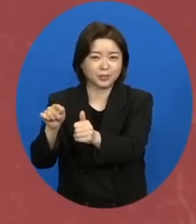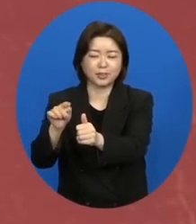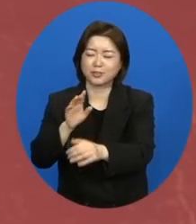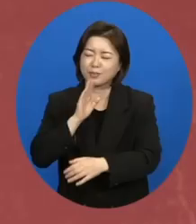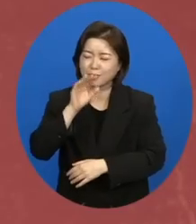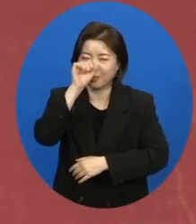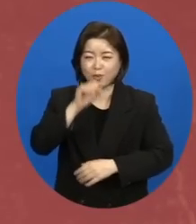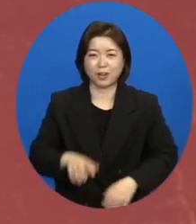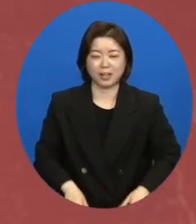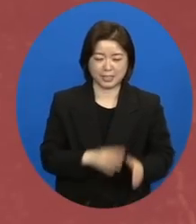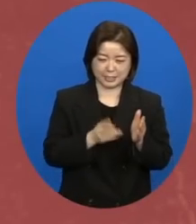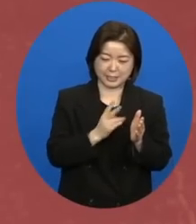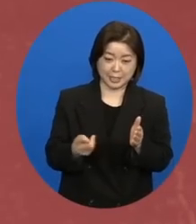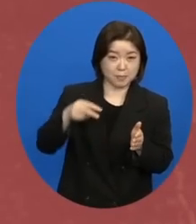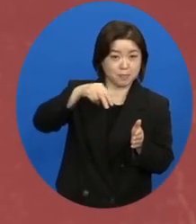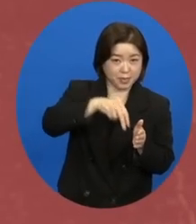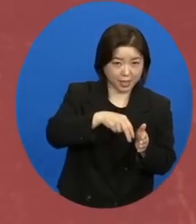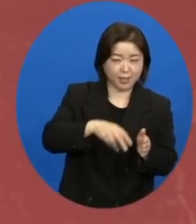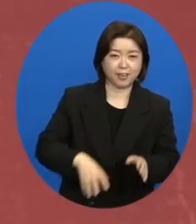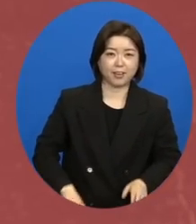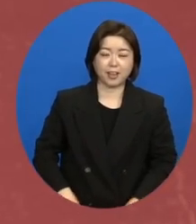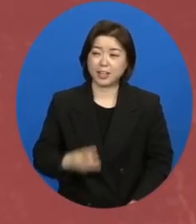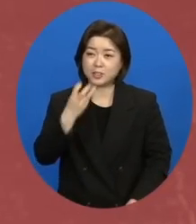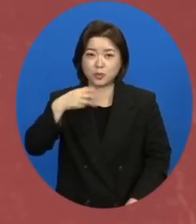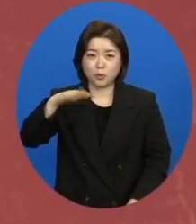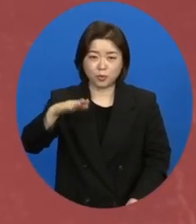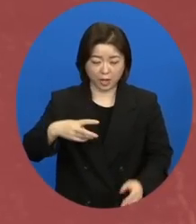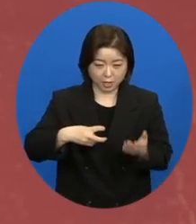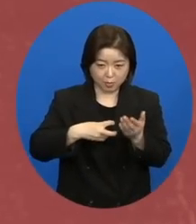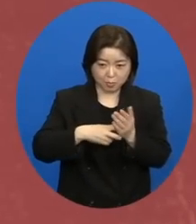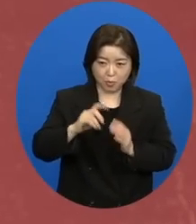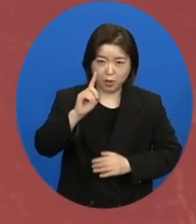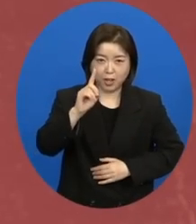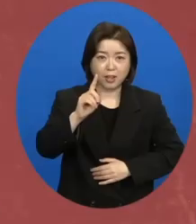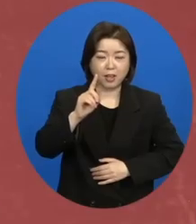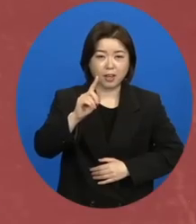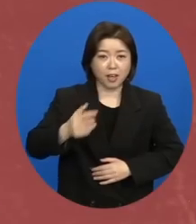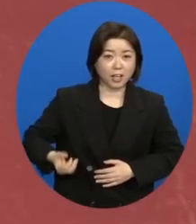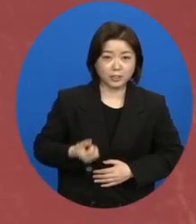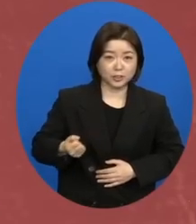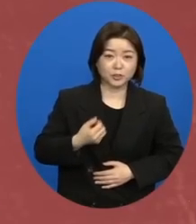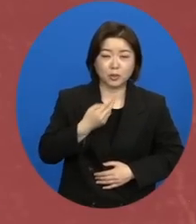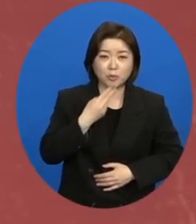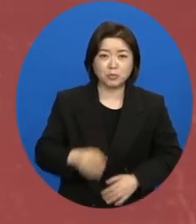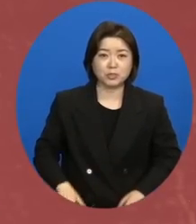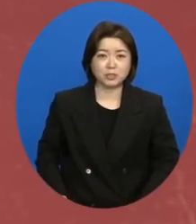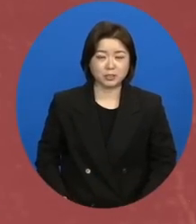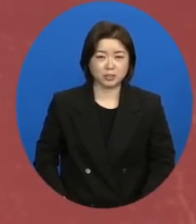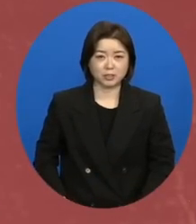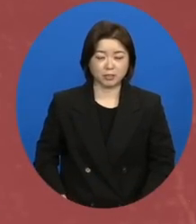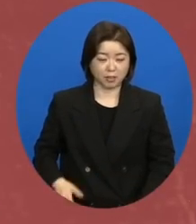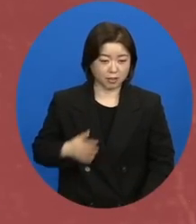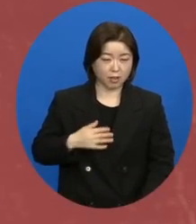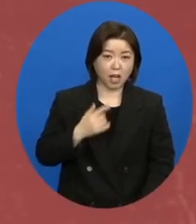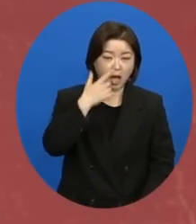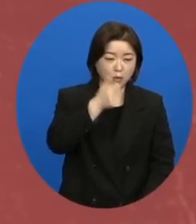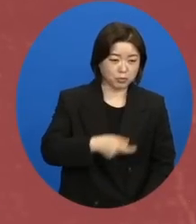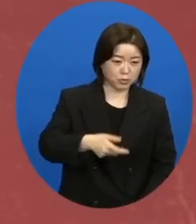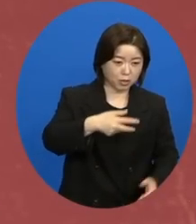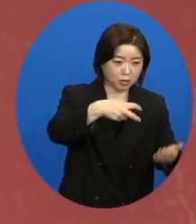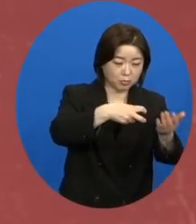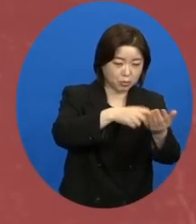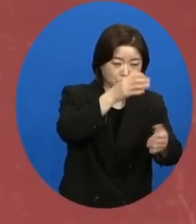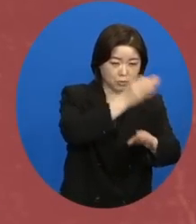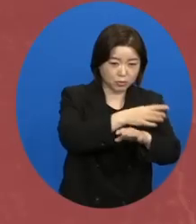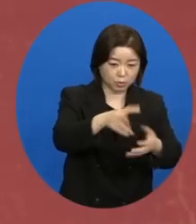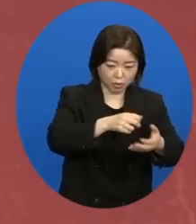기차를 딱 탔는데 서울 가는 표 한 장도 들지도 않고 우리 아버지가 끊고 가지고 계시고 기차